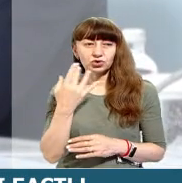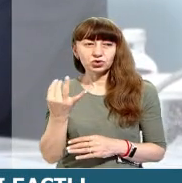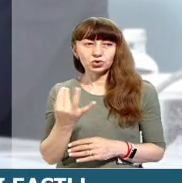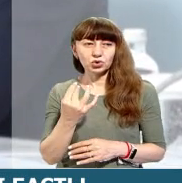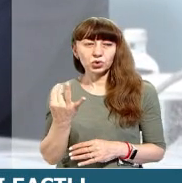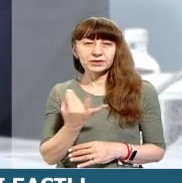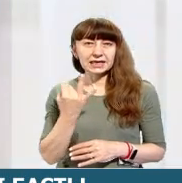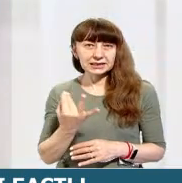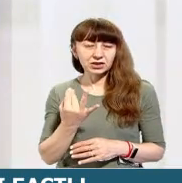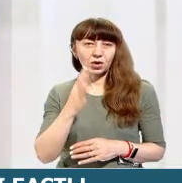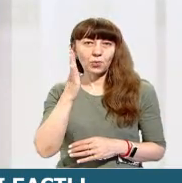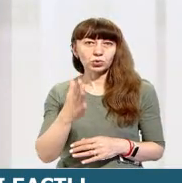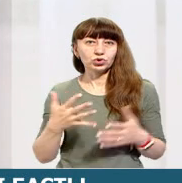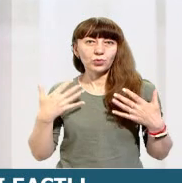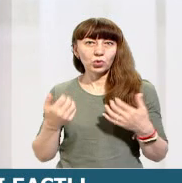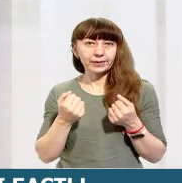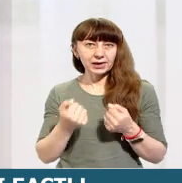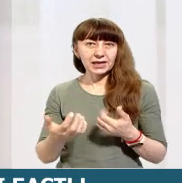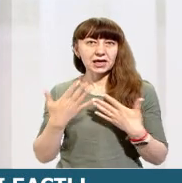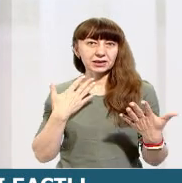әрі нығайтуға мүдделі екендерін жеткізді.